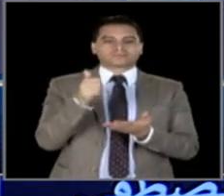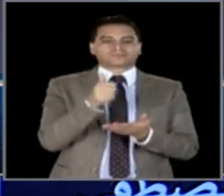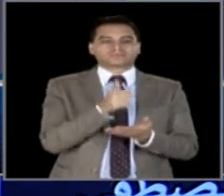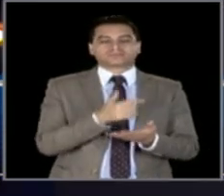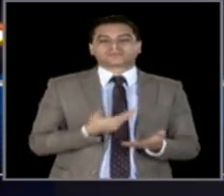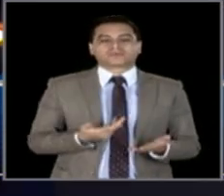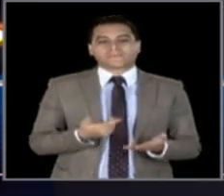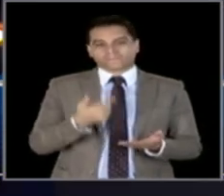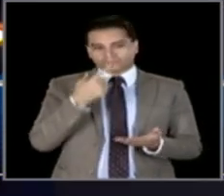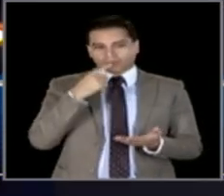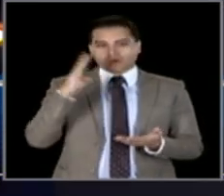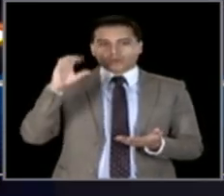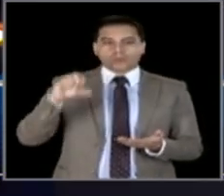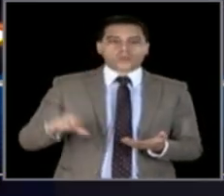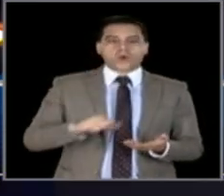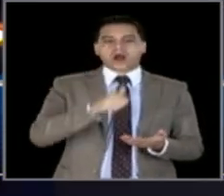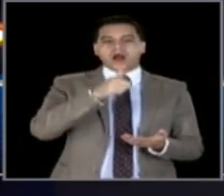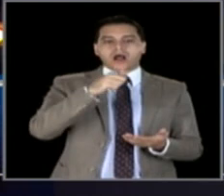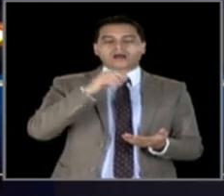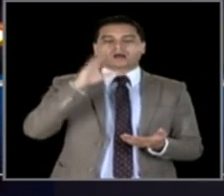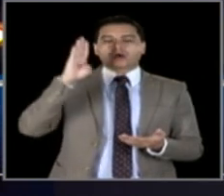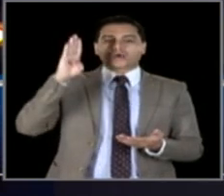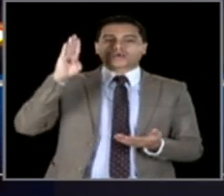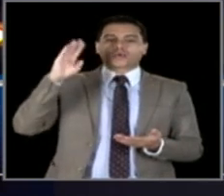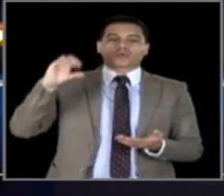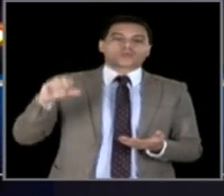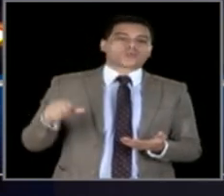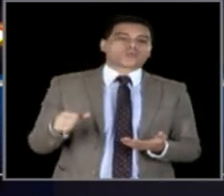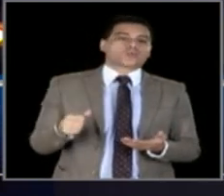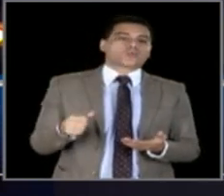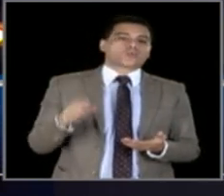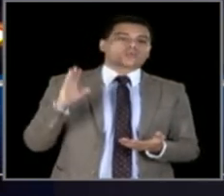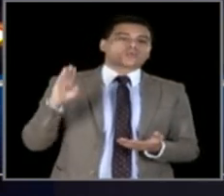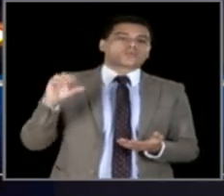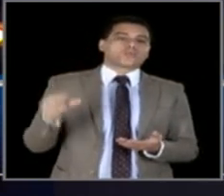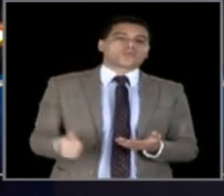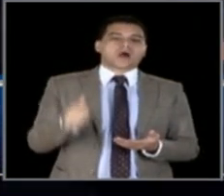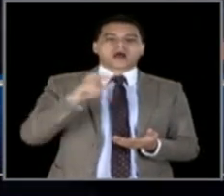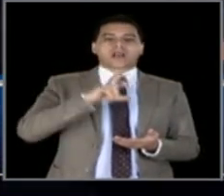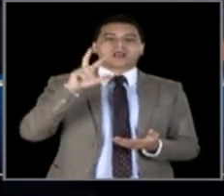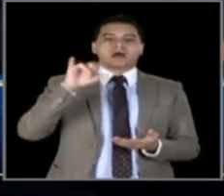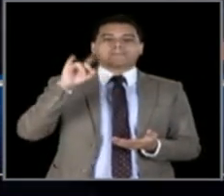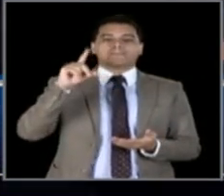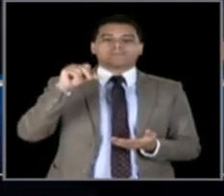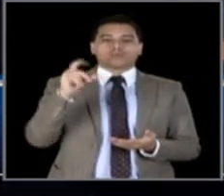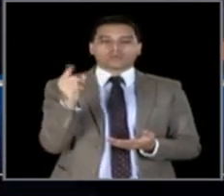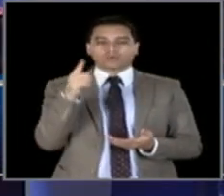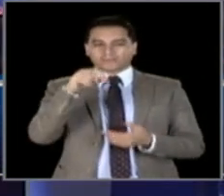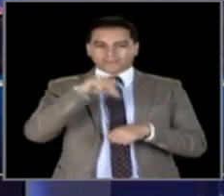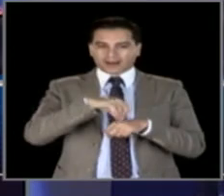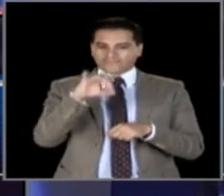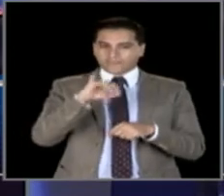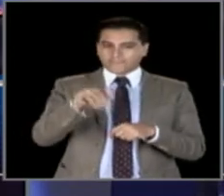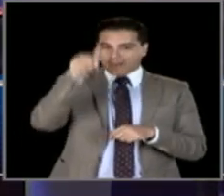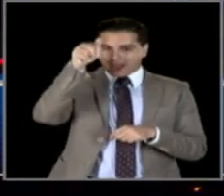شاء الله. كوالالمبور عاصمة ماليزيا، مش في ماليزيا مصطفى. هاردلك. إجابة